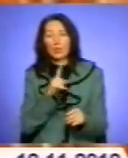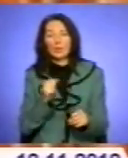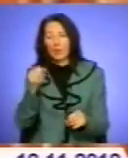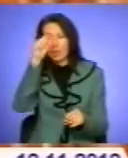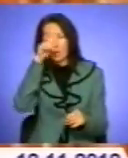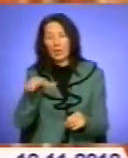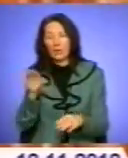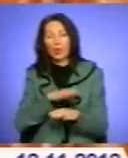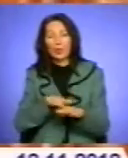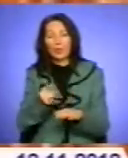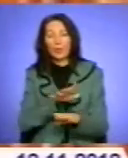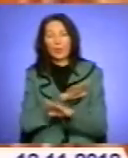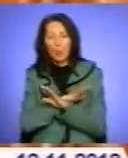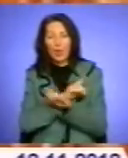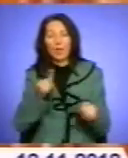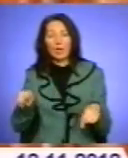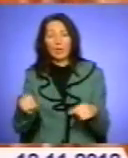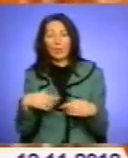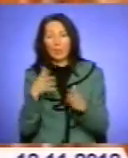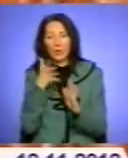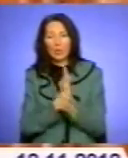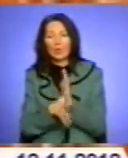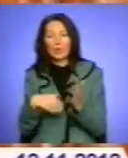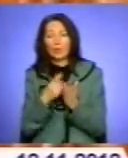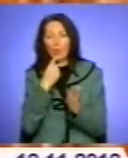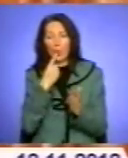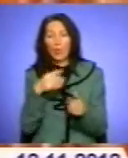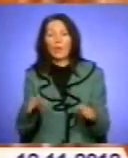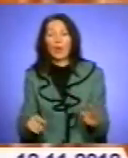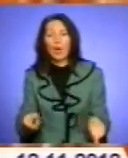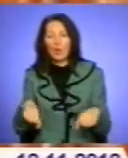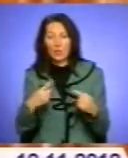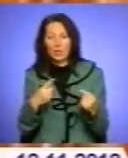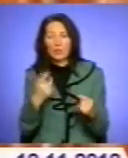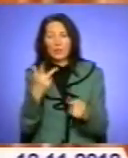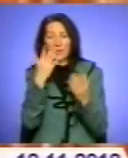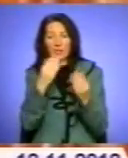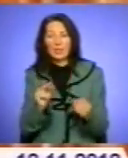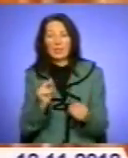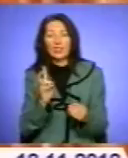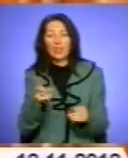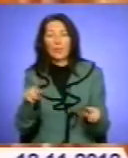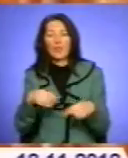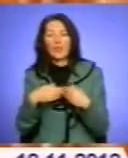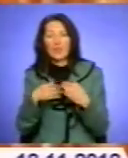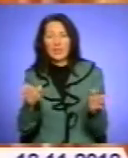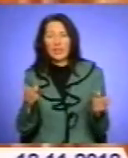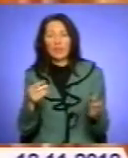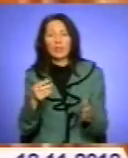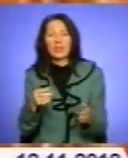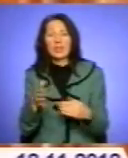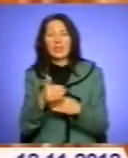що він і воскрес на третій день, чим відкрив двері райські, повернув людям втрачений